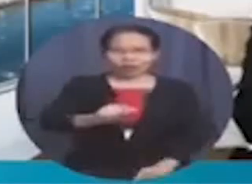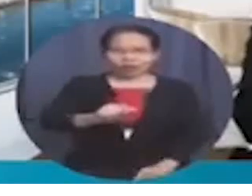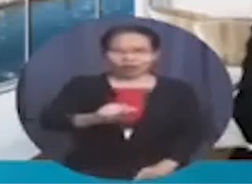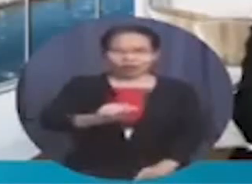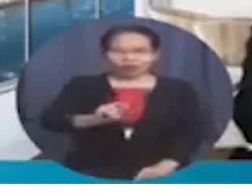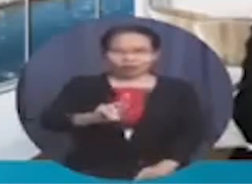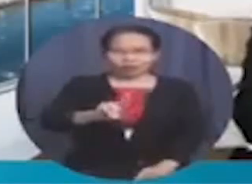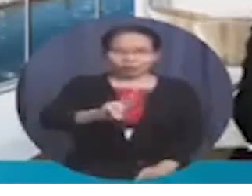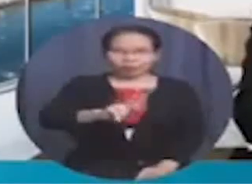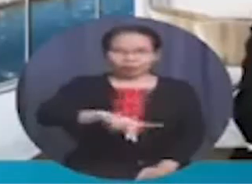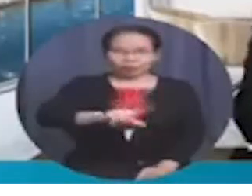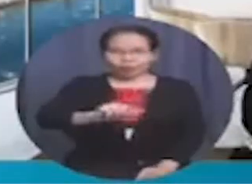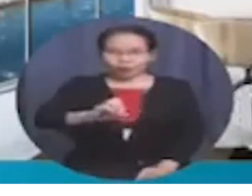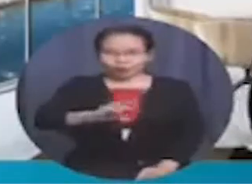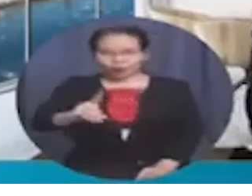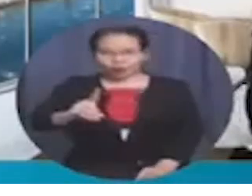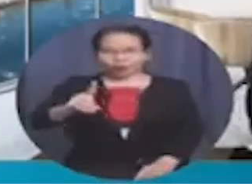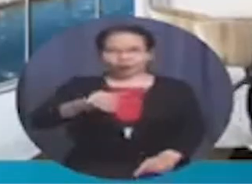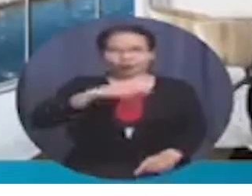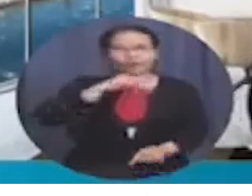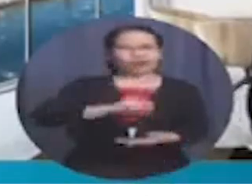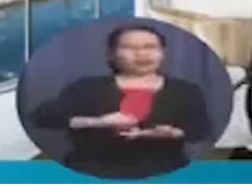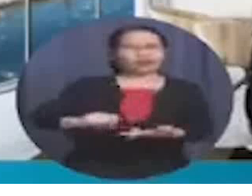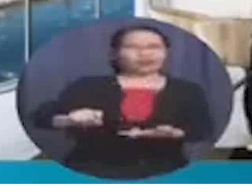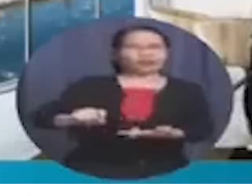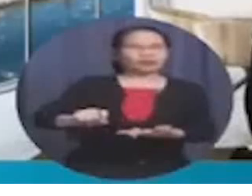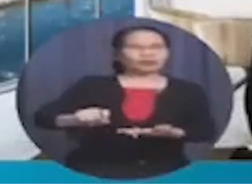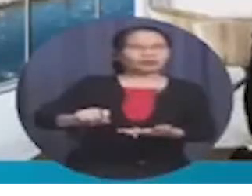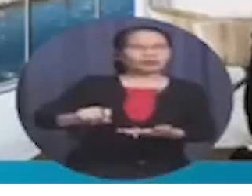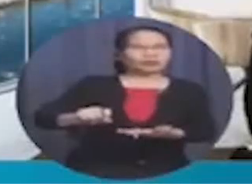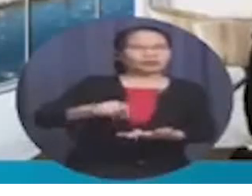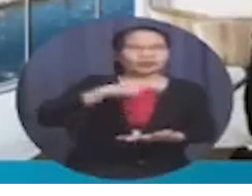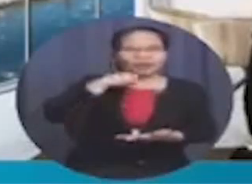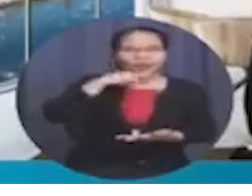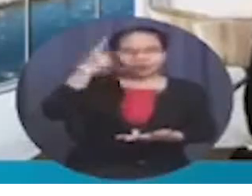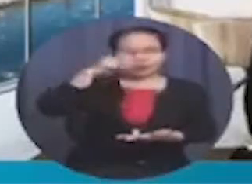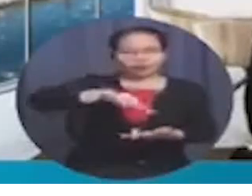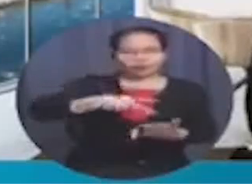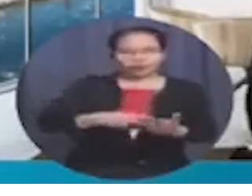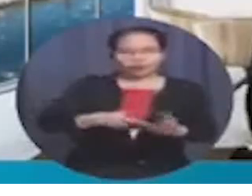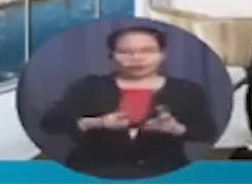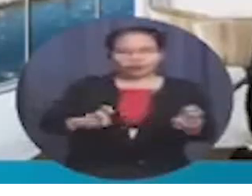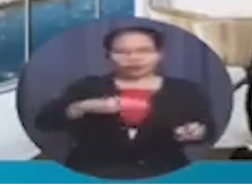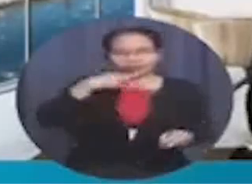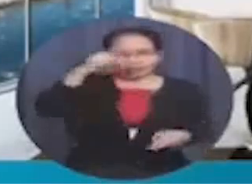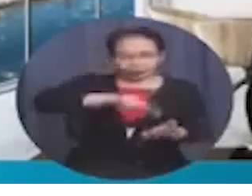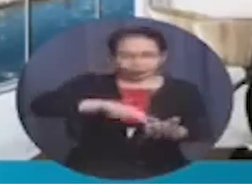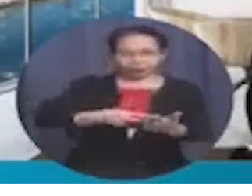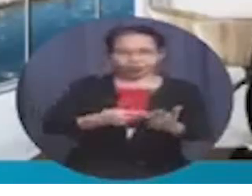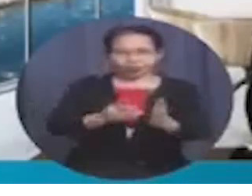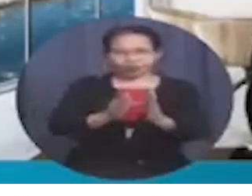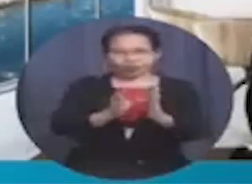pati yung nga hindi natin mga nakalagay na not intended for broadcast para sa